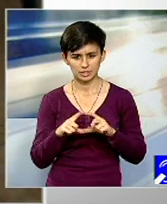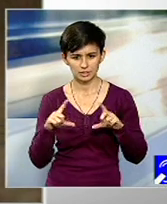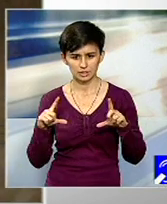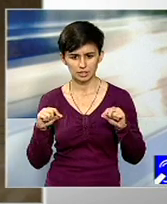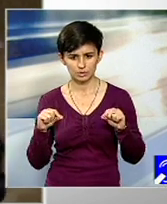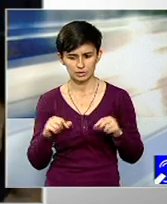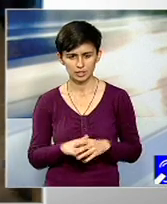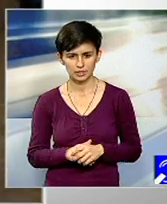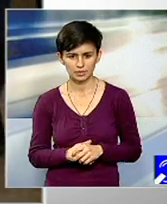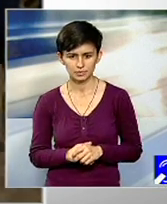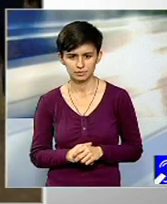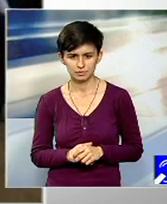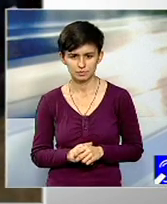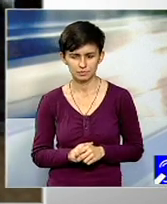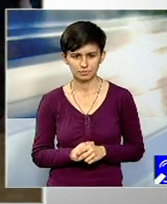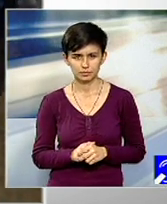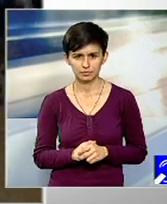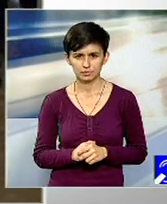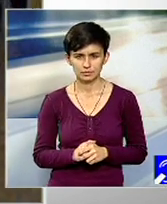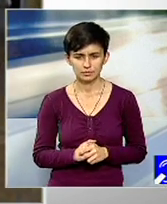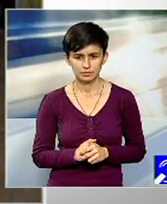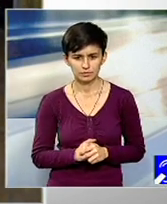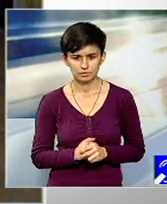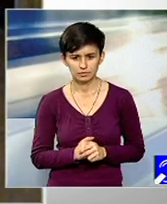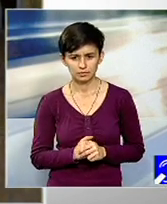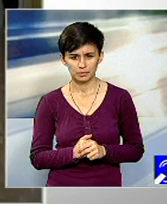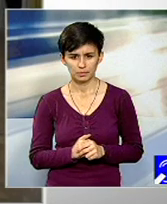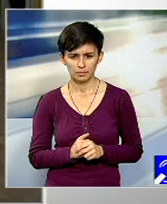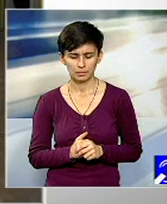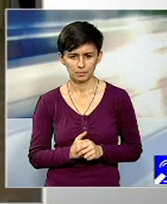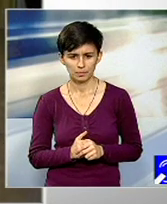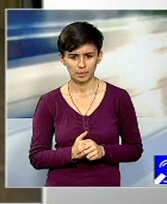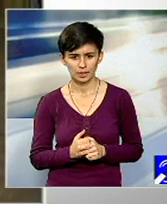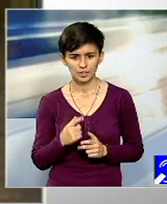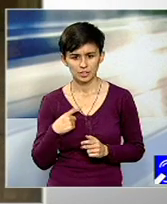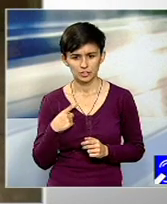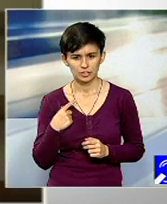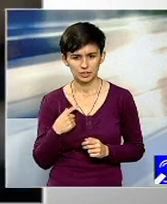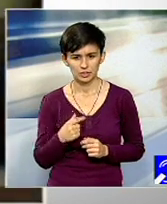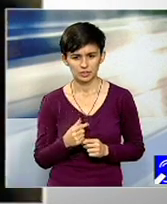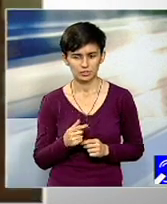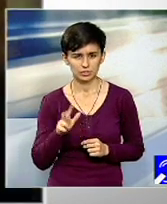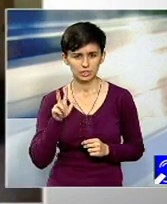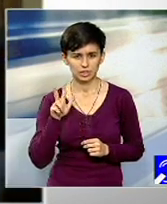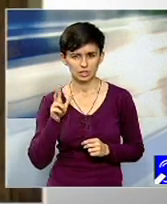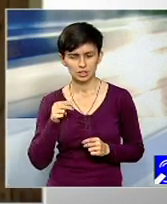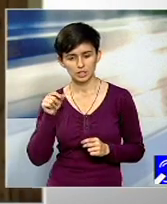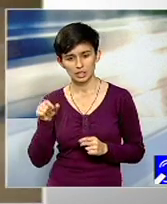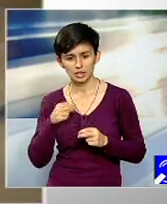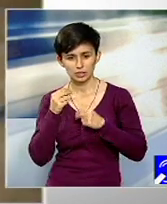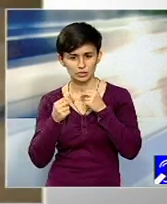Echipele sunt formate din câte 3 jucători care stau în capetele acestui